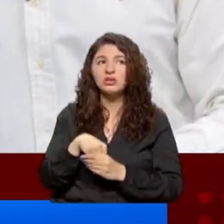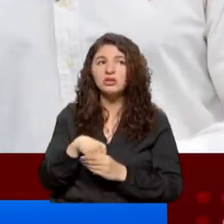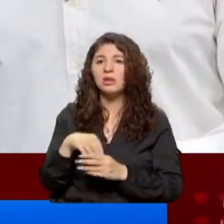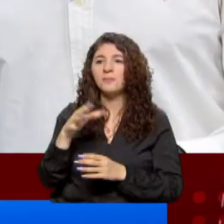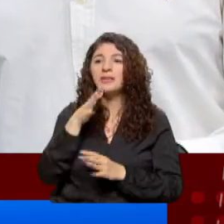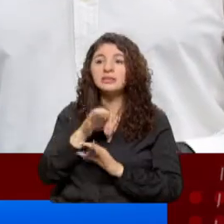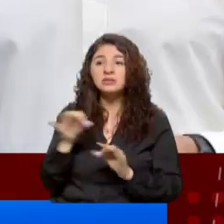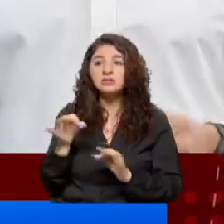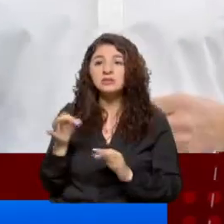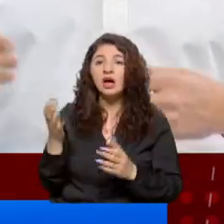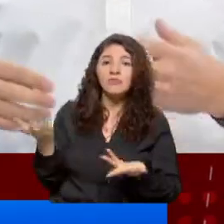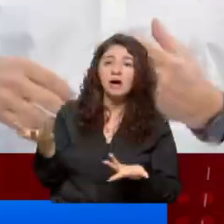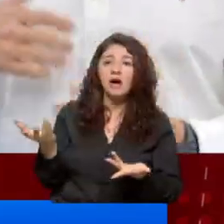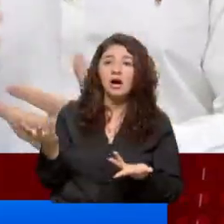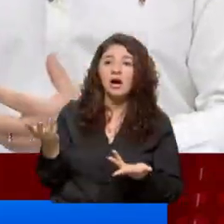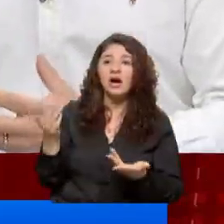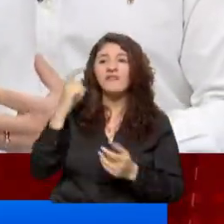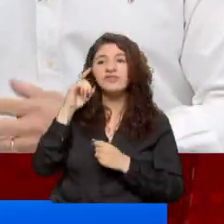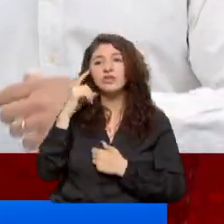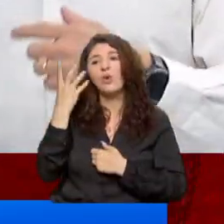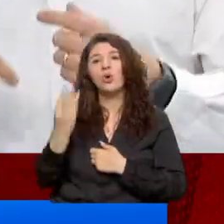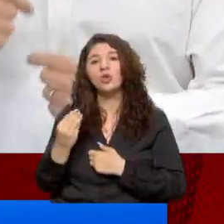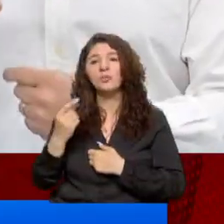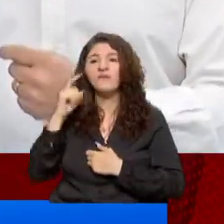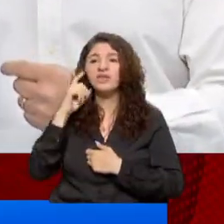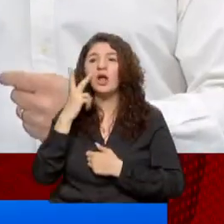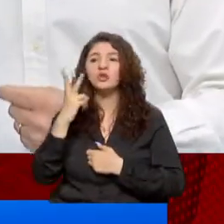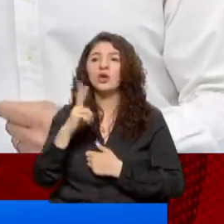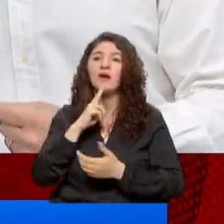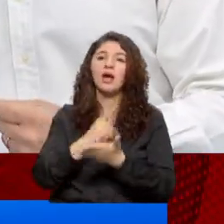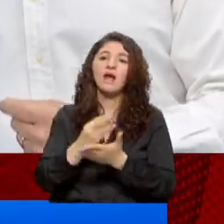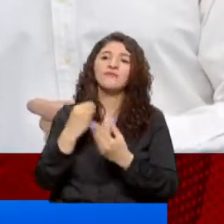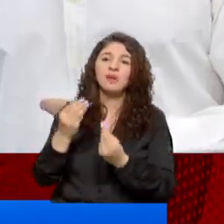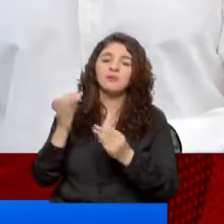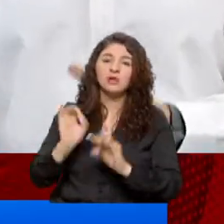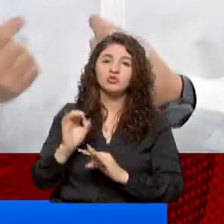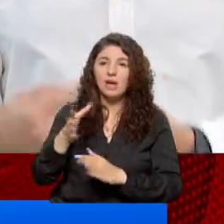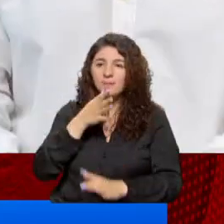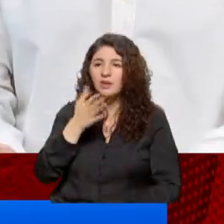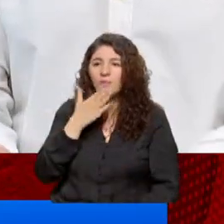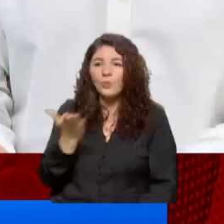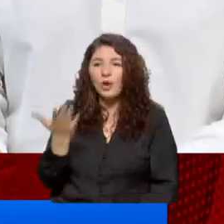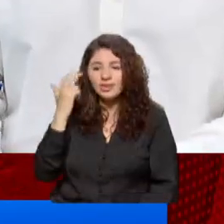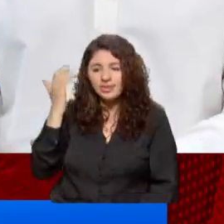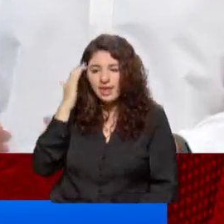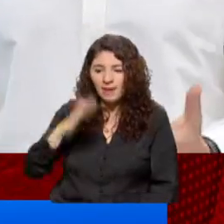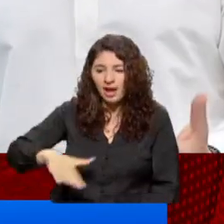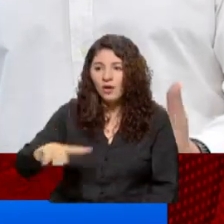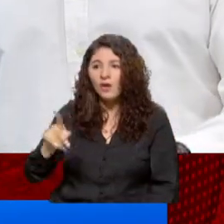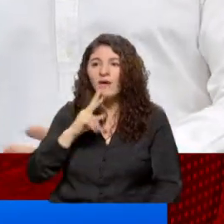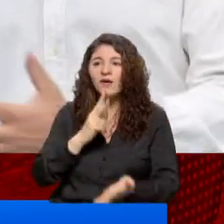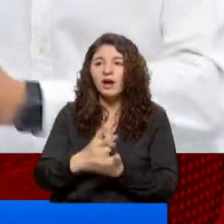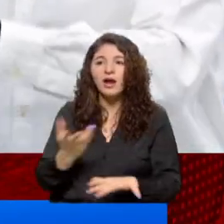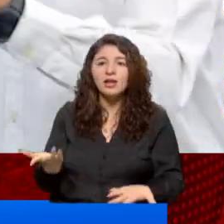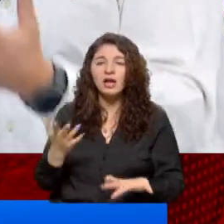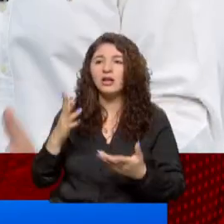bilgisiz ama kanaati olup kanaatine göre kararlar vermeye başlıyor bilgi olmayınca temelinde o